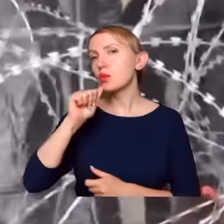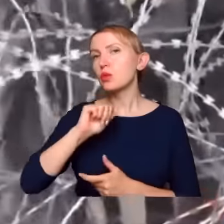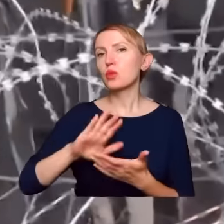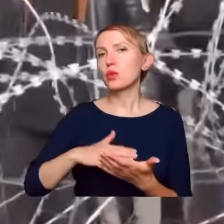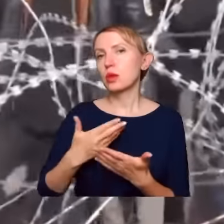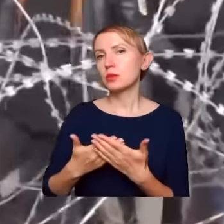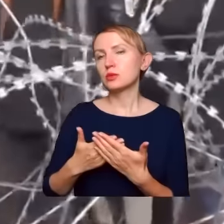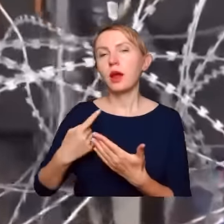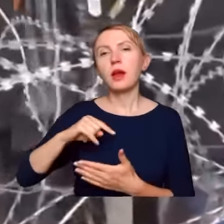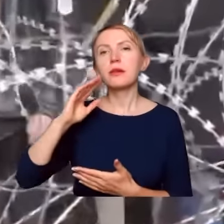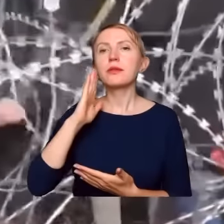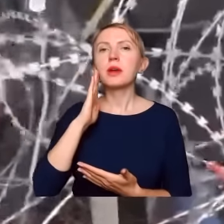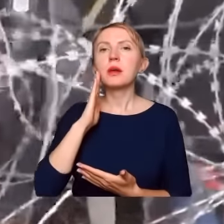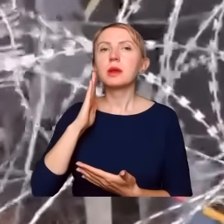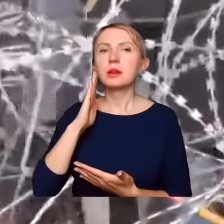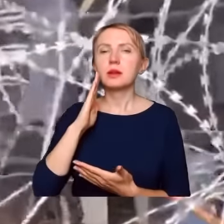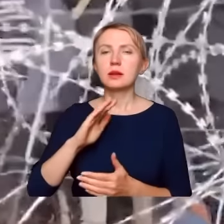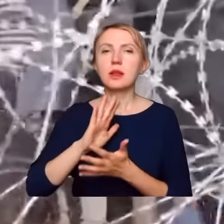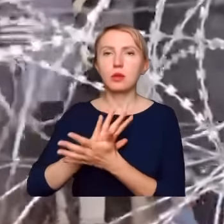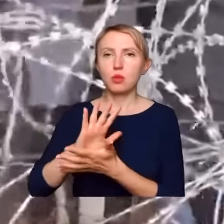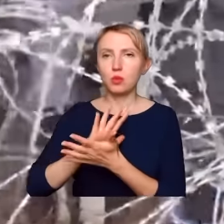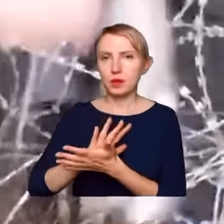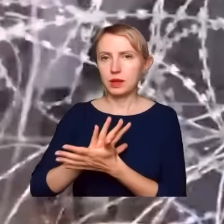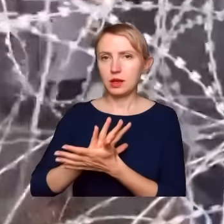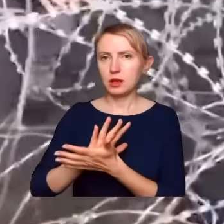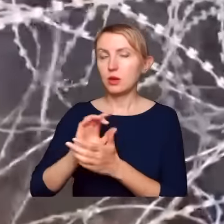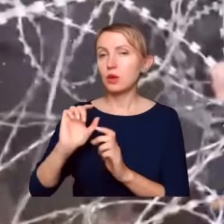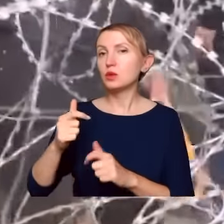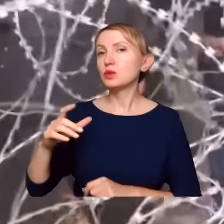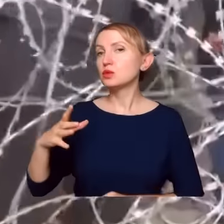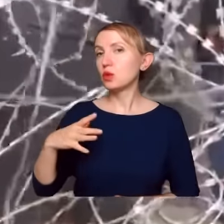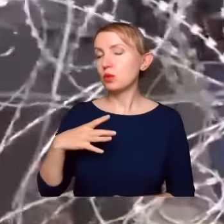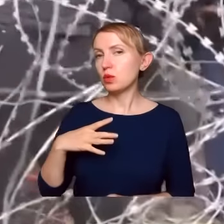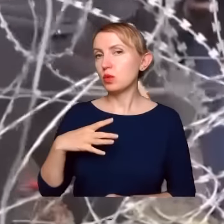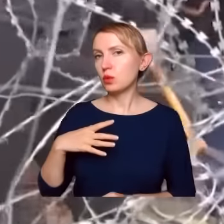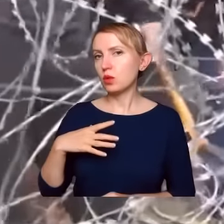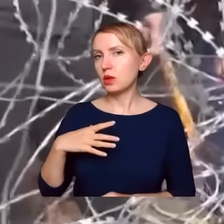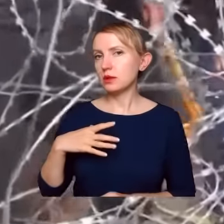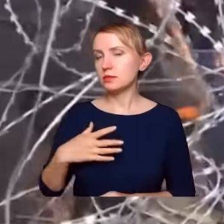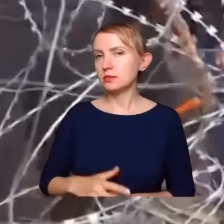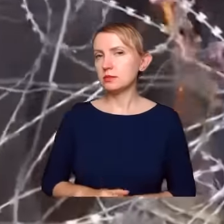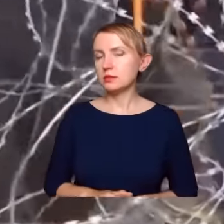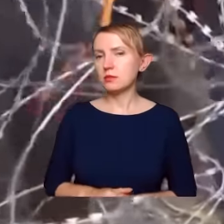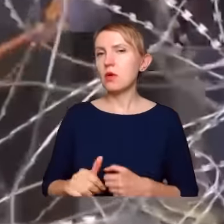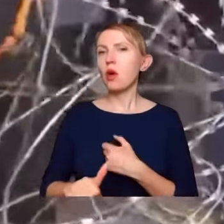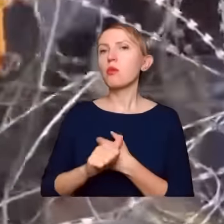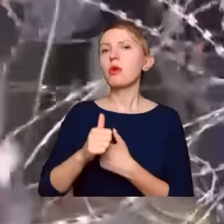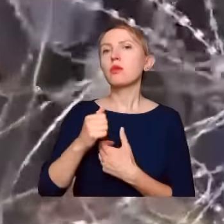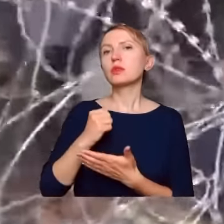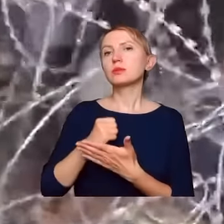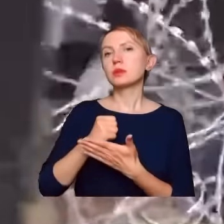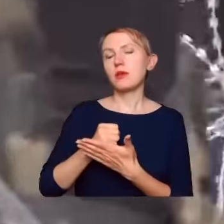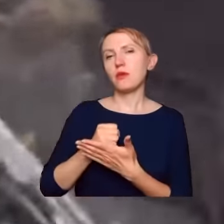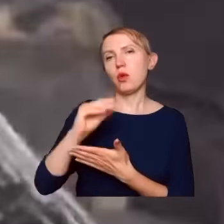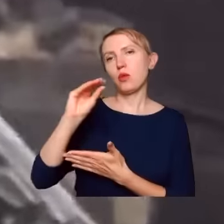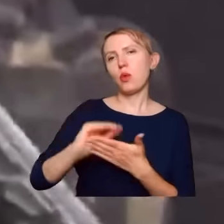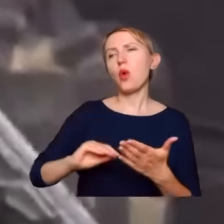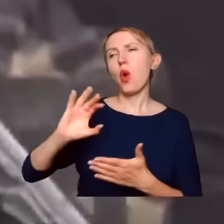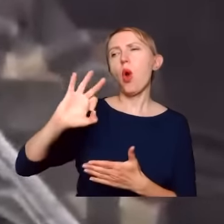tej publikacji i tego, co się działo w związku związku ze sprawą opisaną przez Onet,